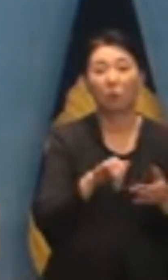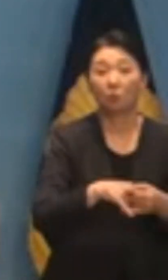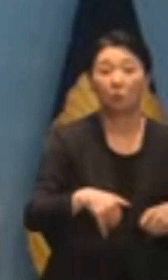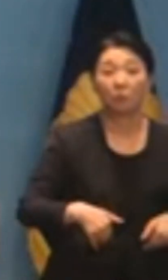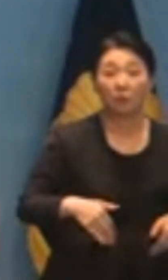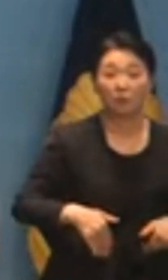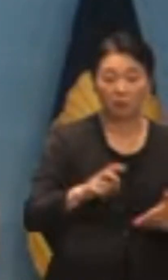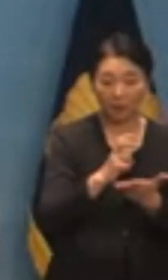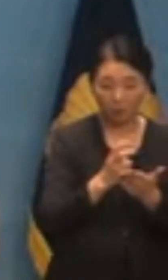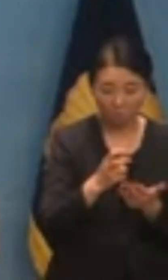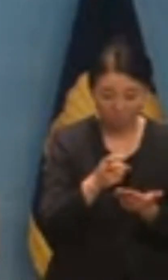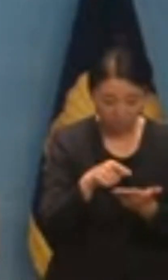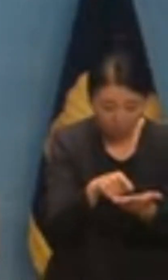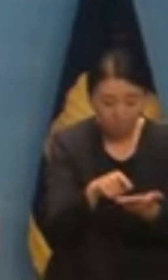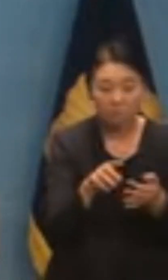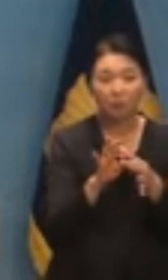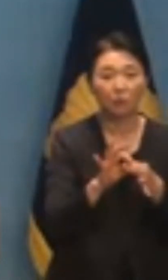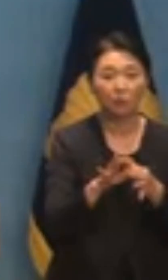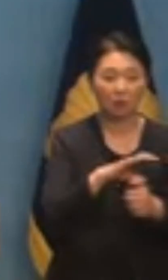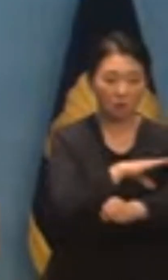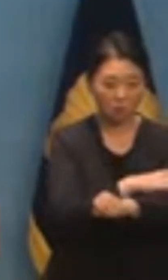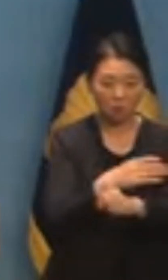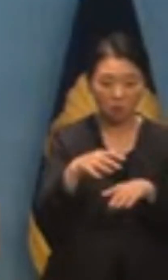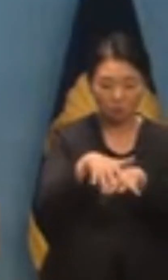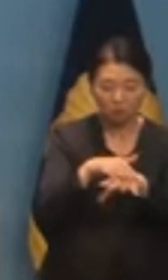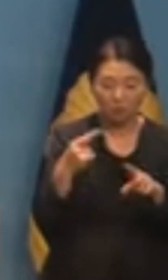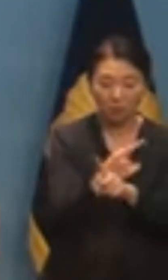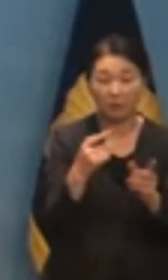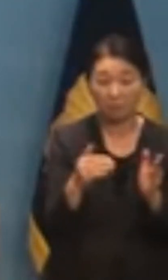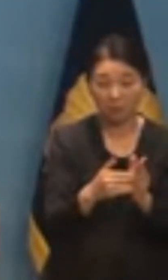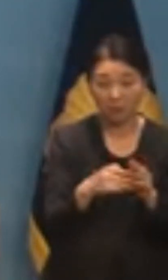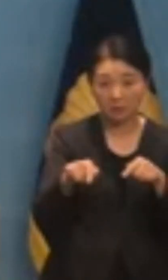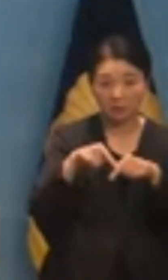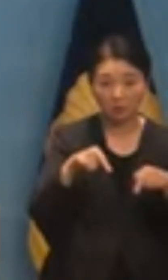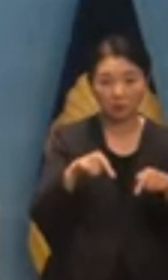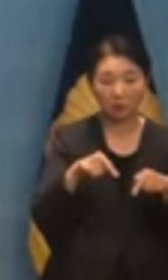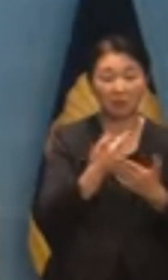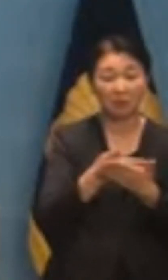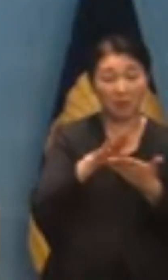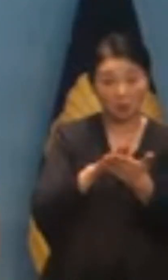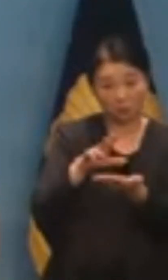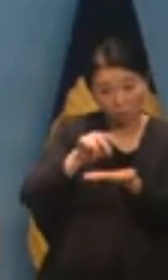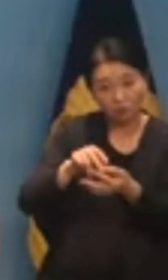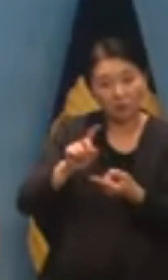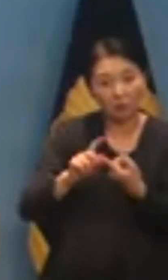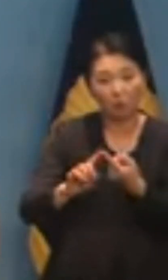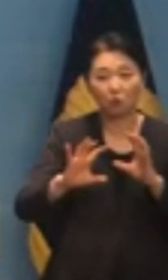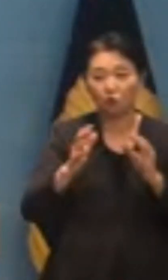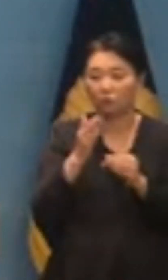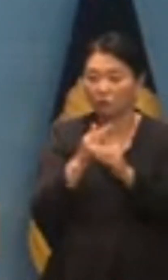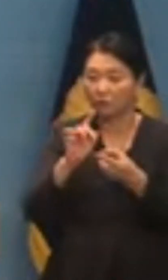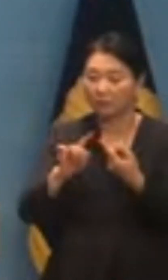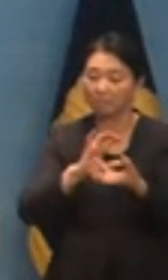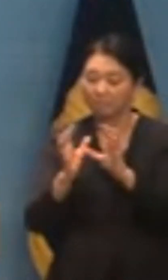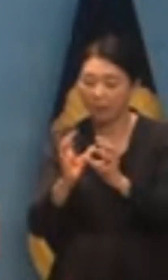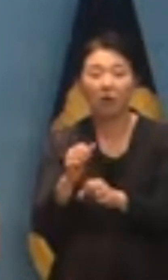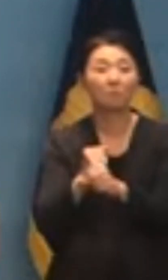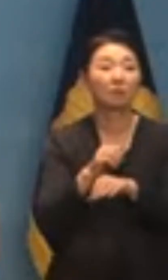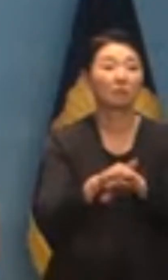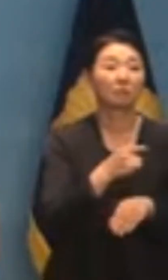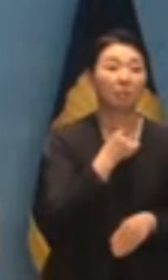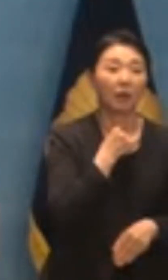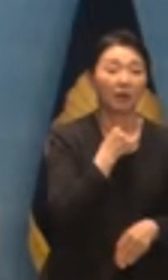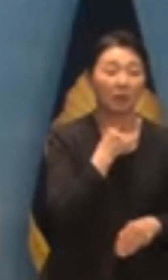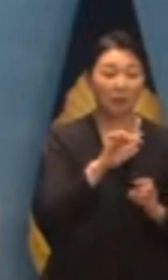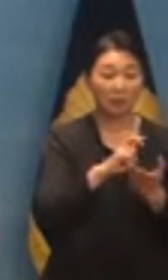개헌 절차법을 통해 권력구조 개편에 뒤따라야 하는 정치개혁 과제도 국민주도로 논의할 틀을 만들겠습니다. 저희가